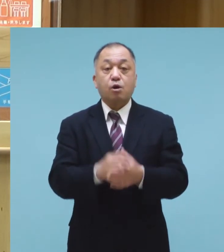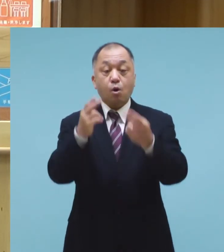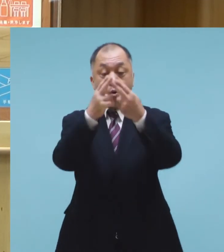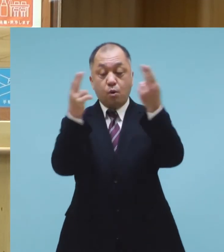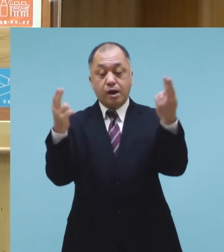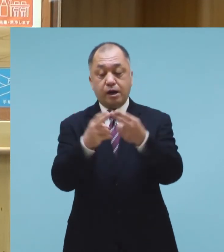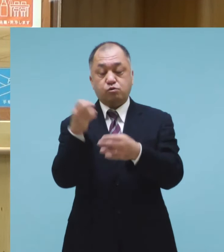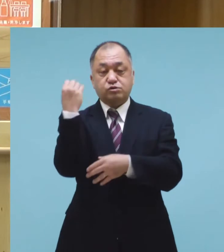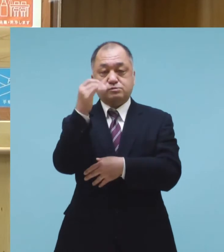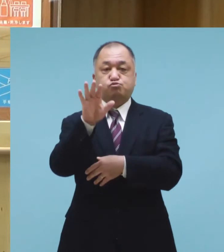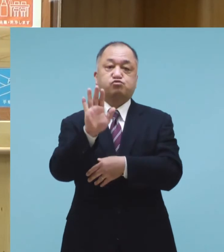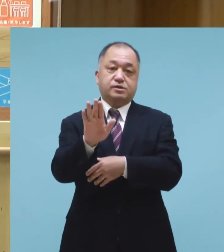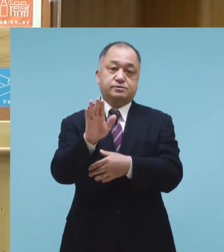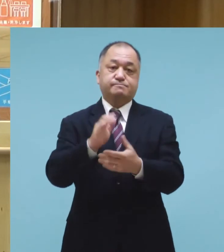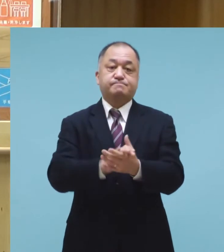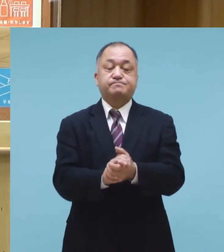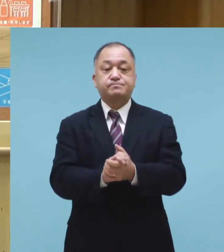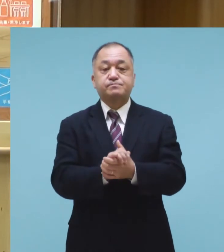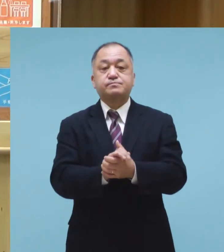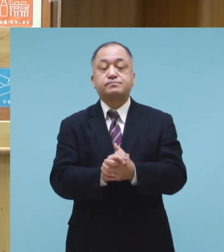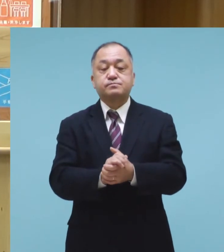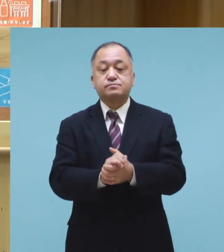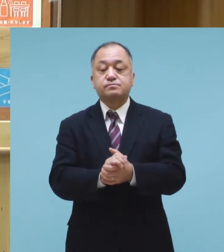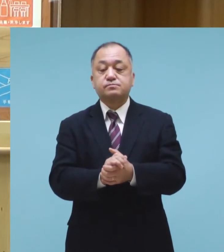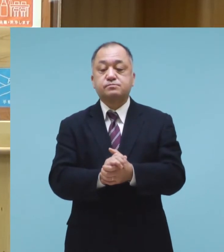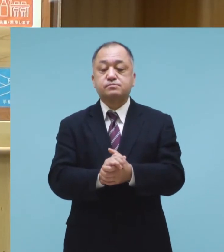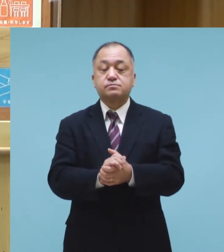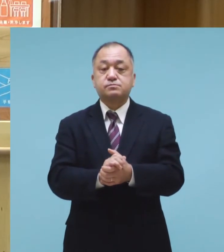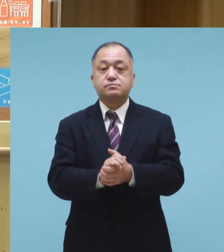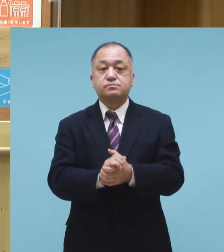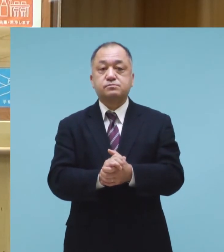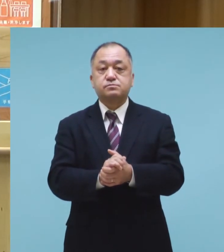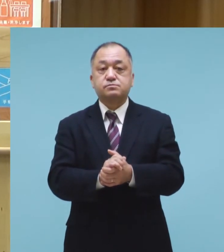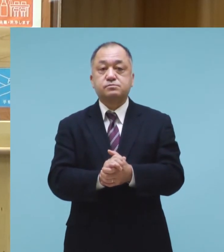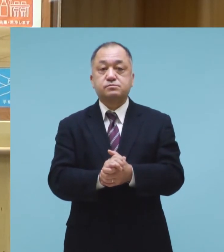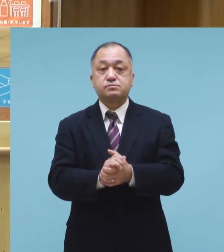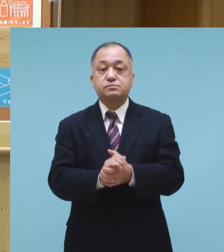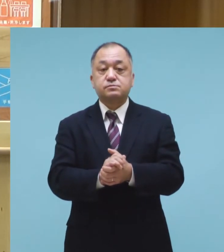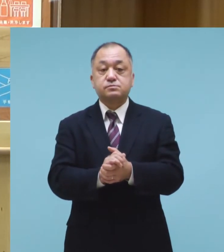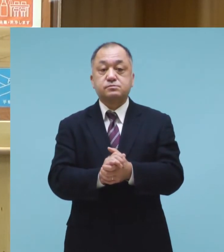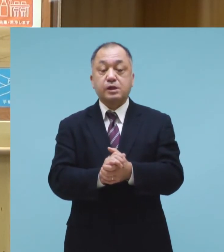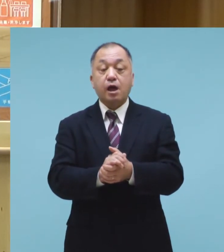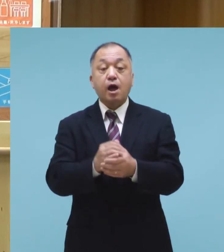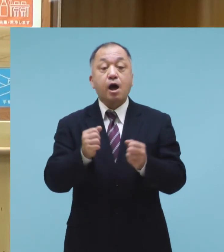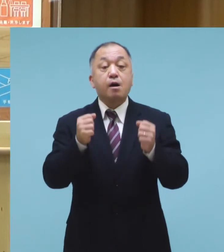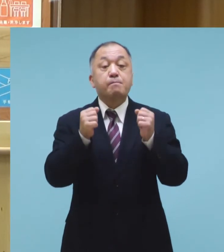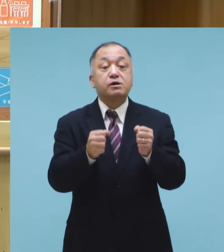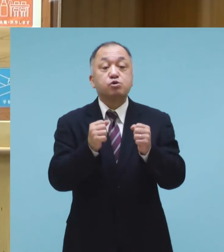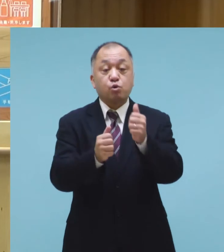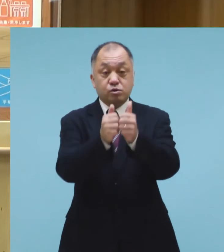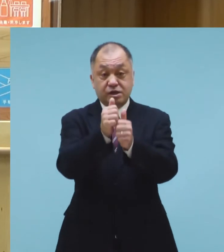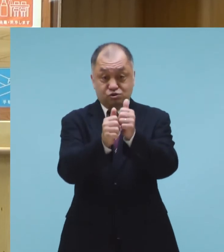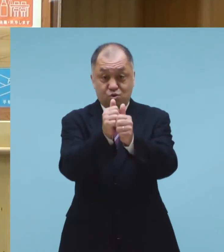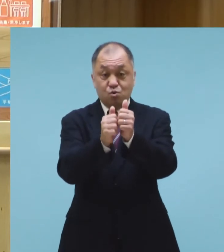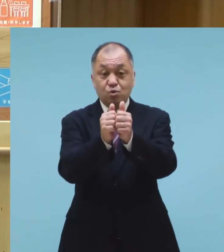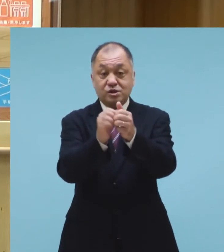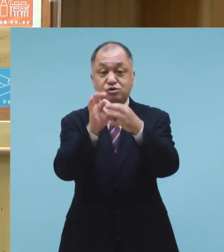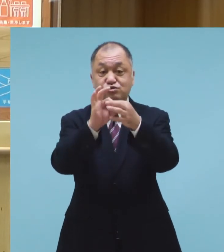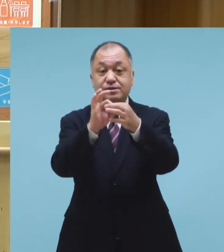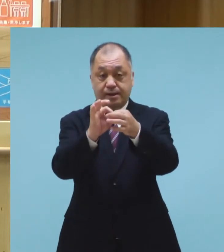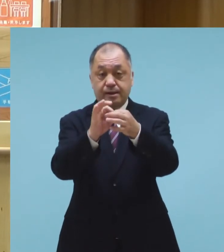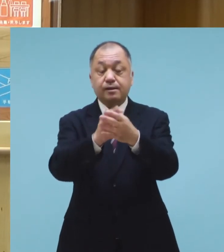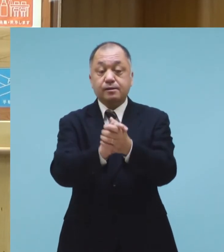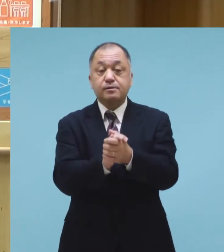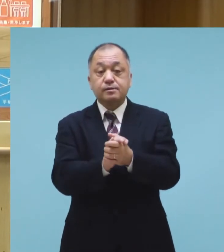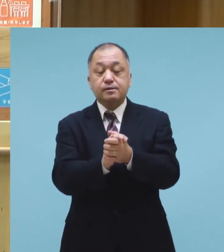北海道新聞の西寄です。同じ話題なんですけれども、マラソンのテスト大会ですね。